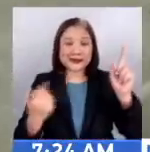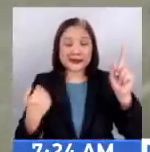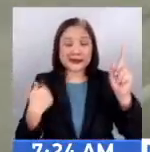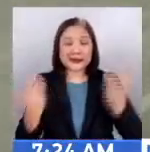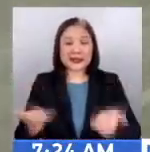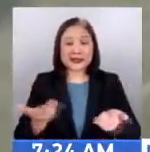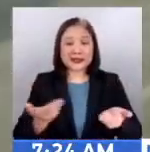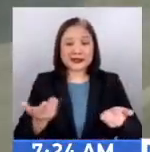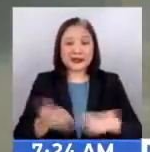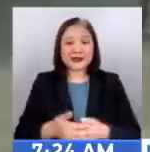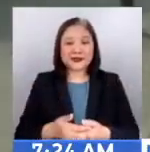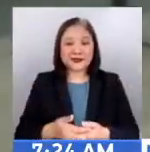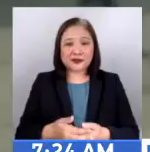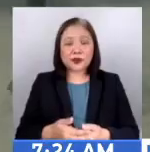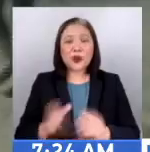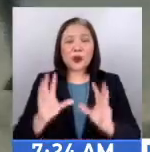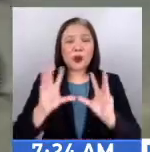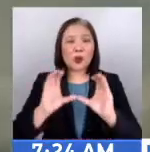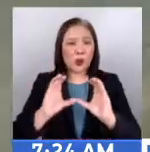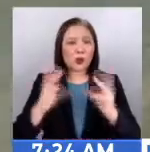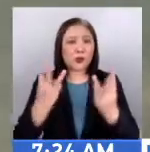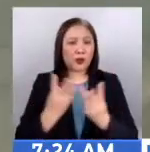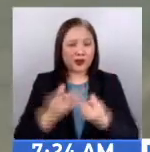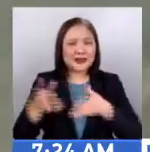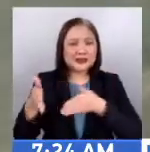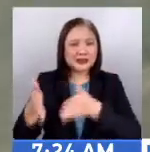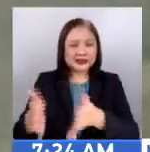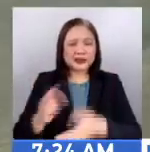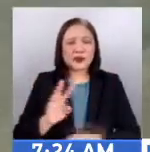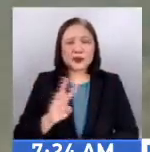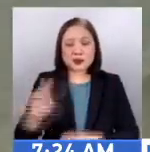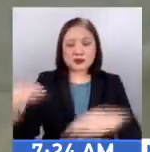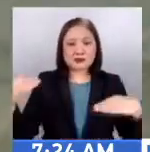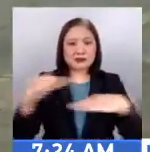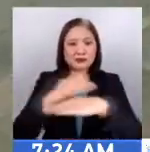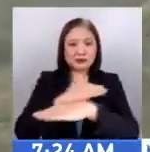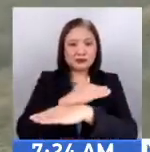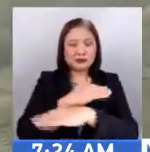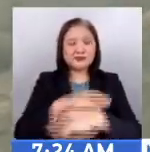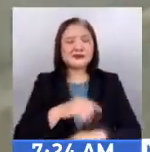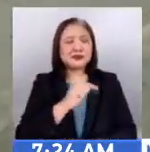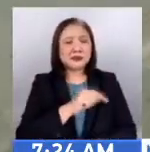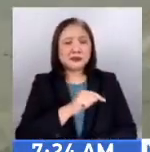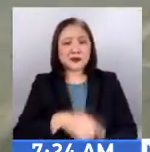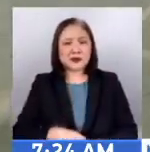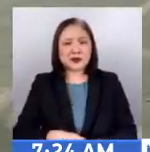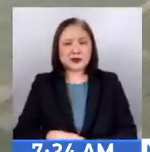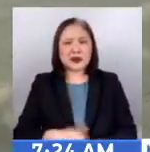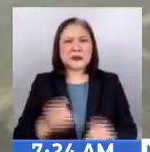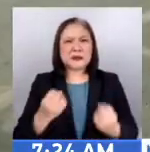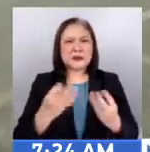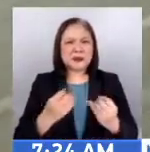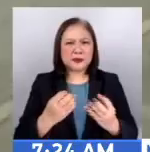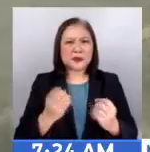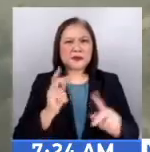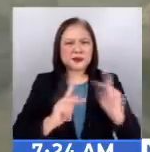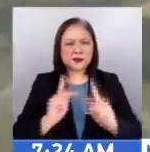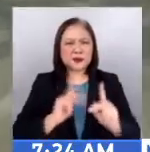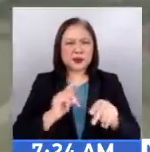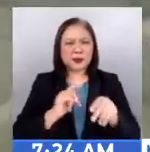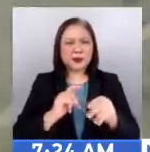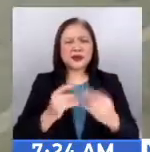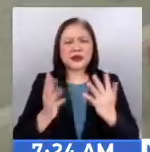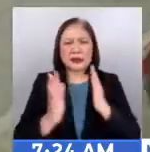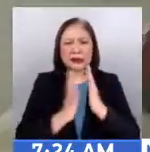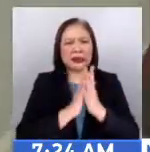Commonwealth Avenue, dito sa may west bound lane, ay kumakapal pa rin, ano, yung mga tao. Sila ay nanggaling